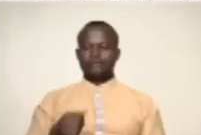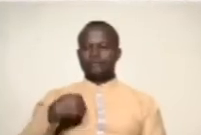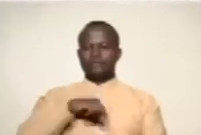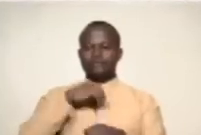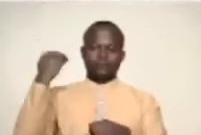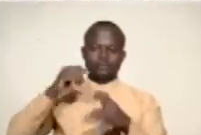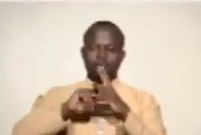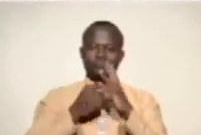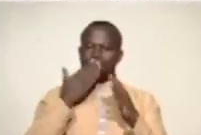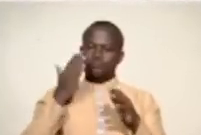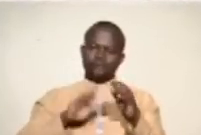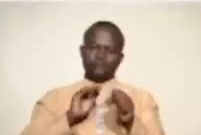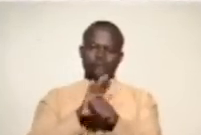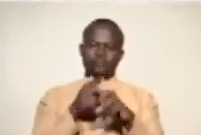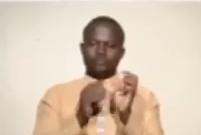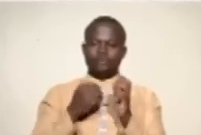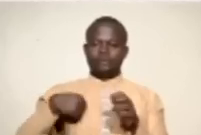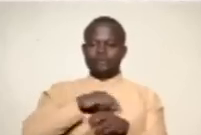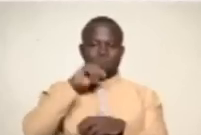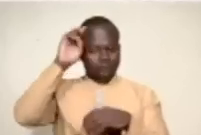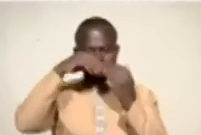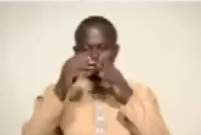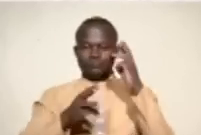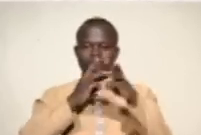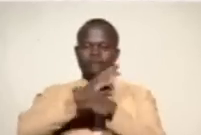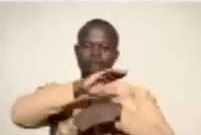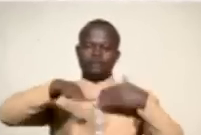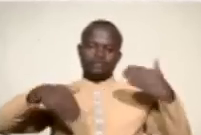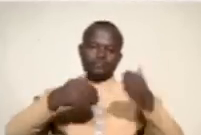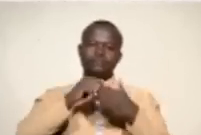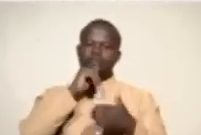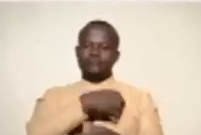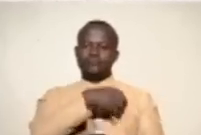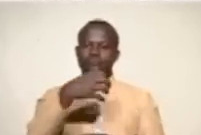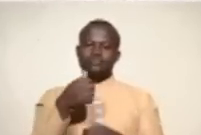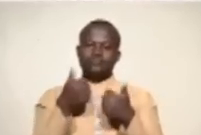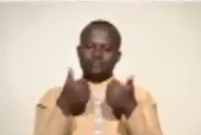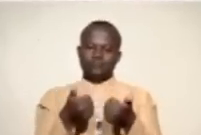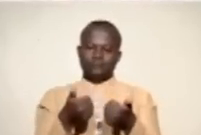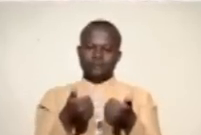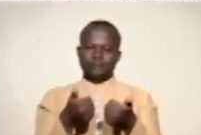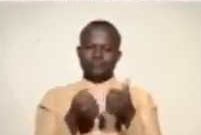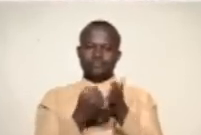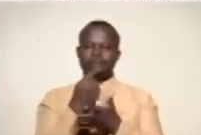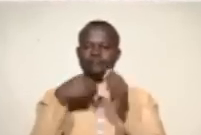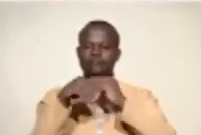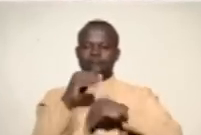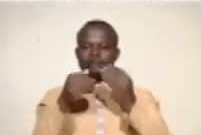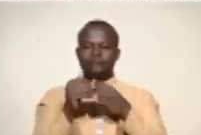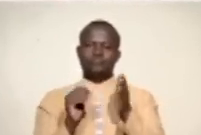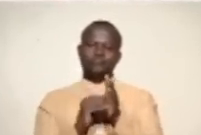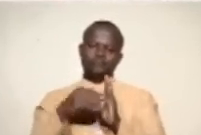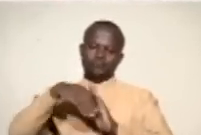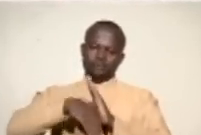byari bimeze nabi. Ariko ndakeka ku isi hose ntabwo ubukungu bumeze neza. Byatumye ubucuruzi busubiraho